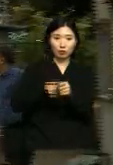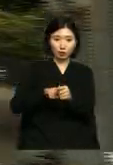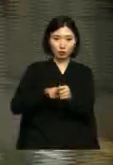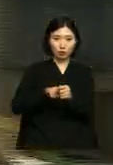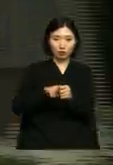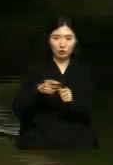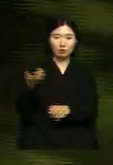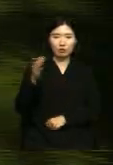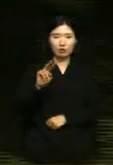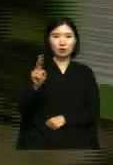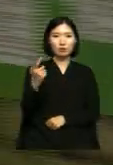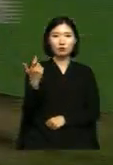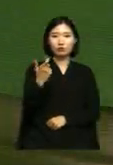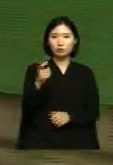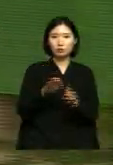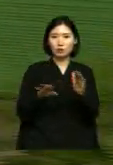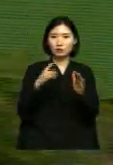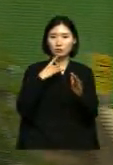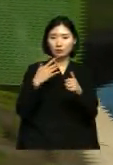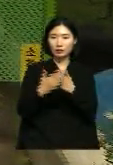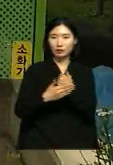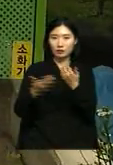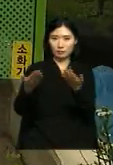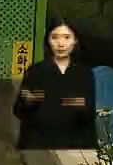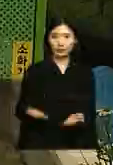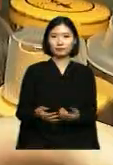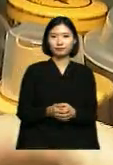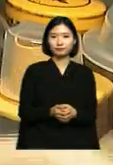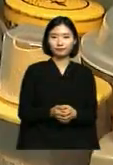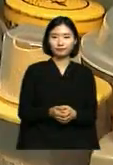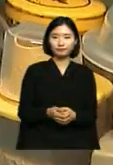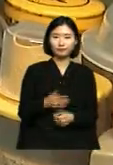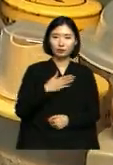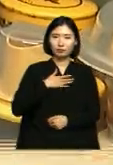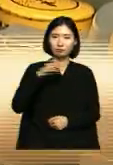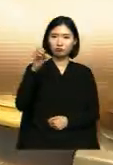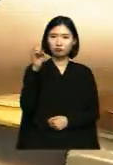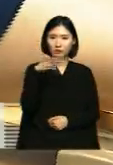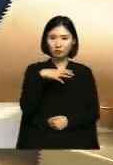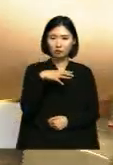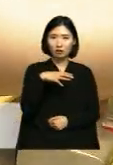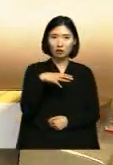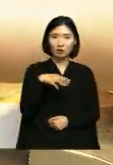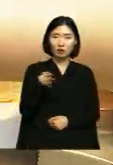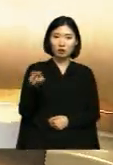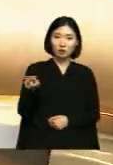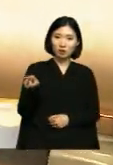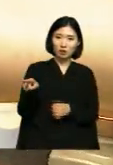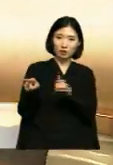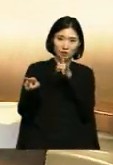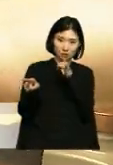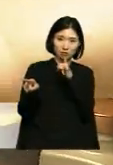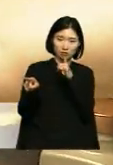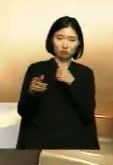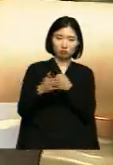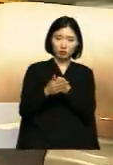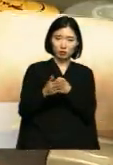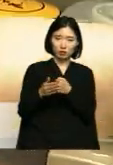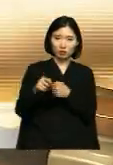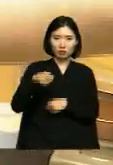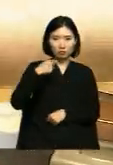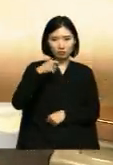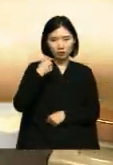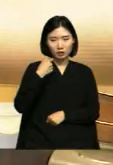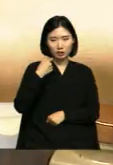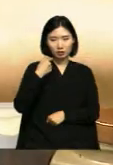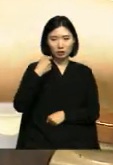했지만 260세대만 혜택을 누립니다. 저는 그냥 이게 요게 있으니까 뭐 음식을